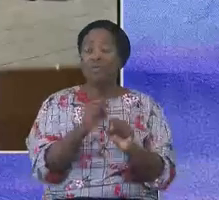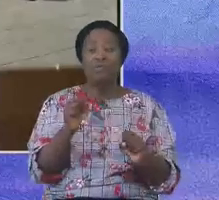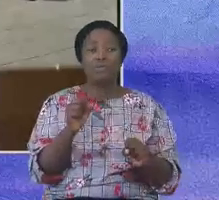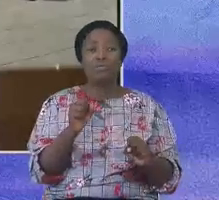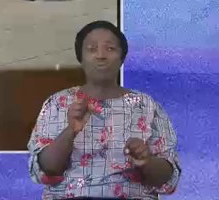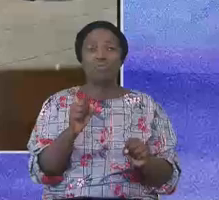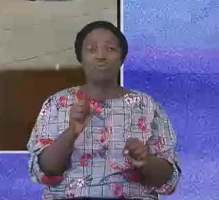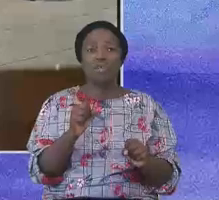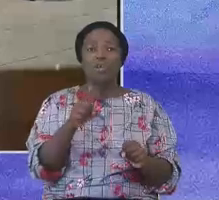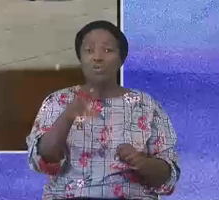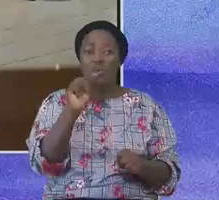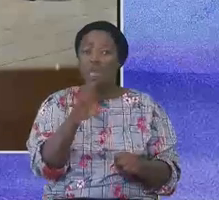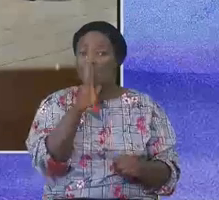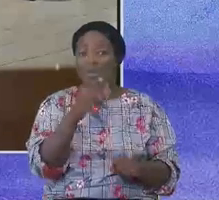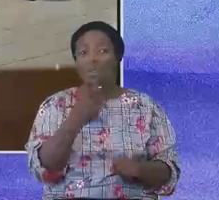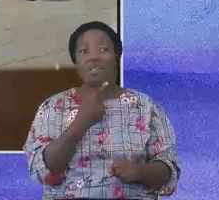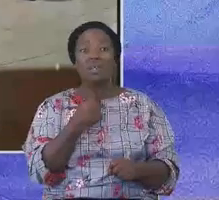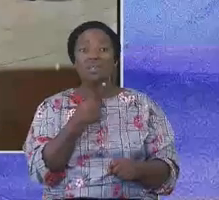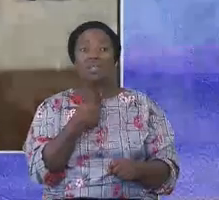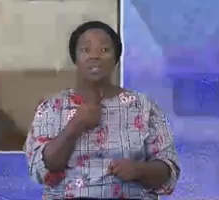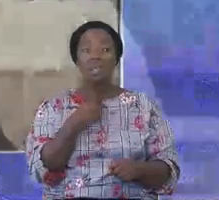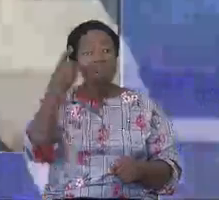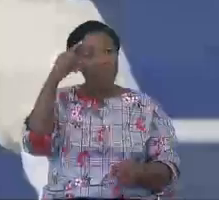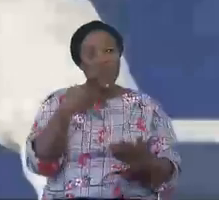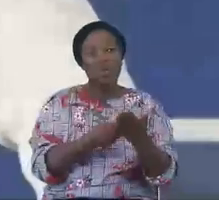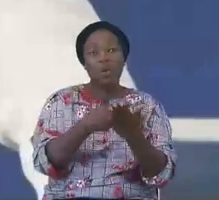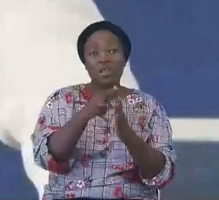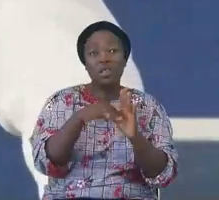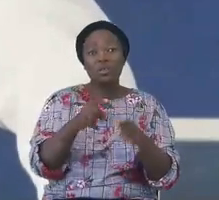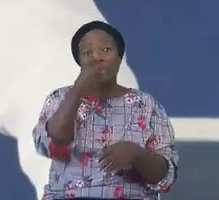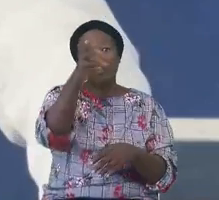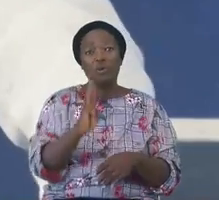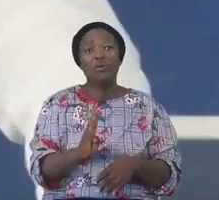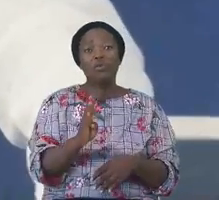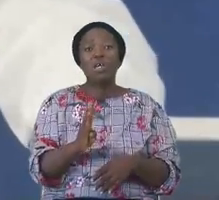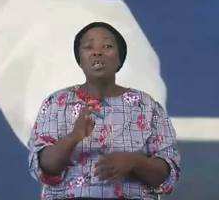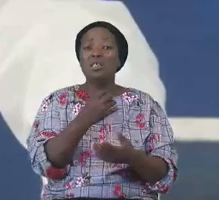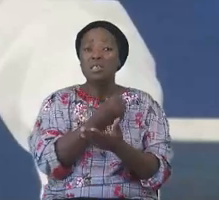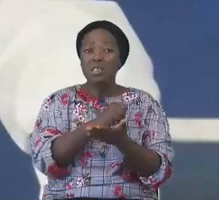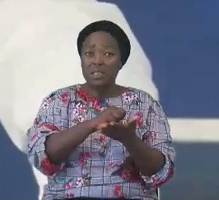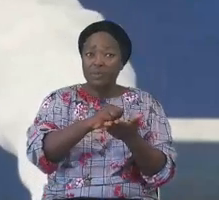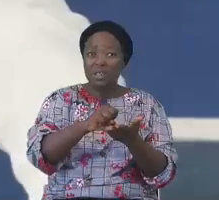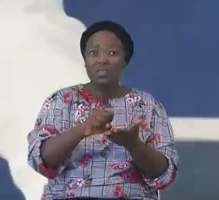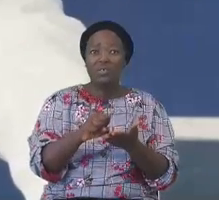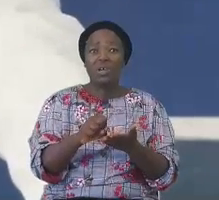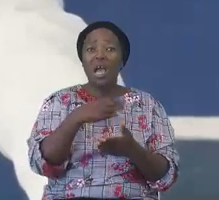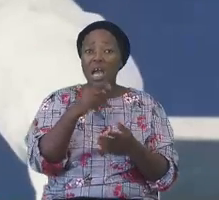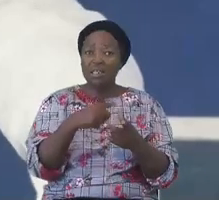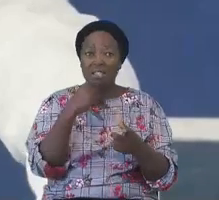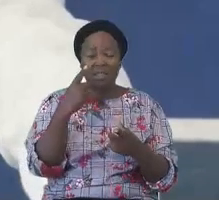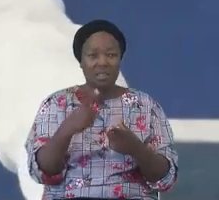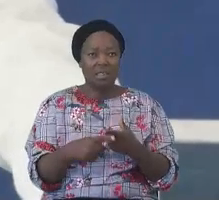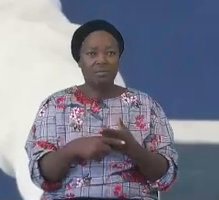seulement que tu peux avoir soif de l'eau de la vie, le salut, que tu peux avoir soif de